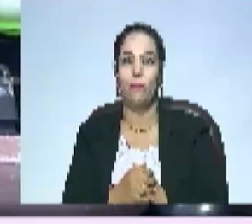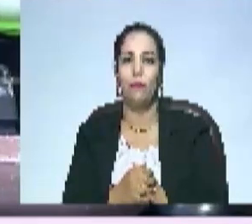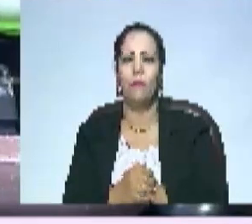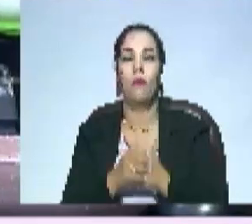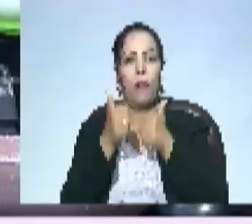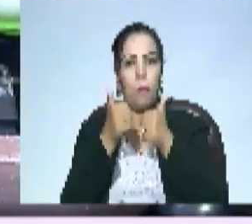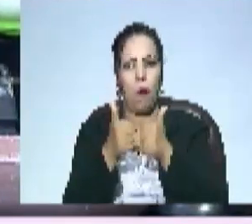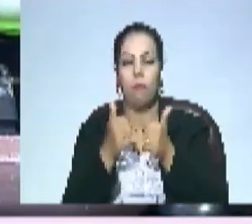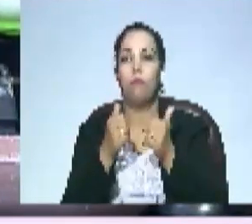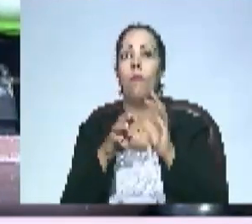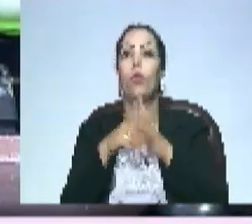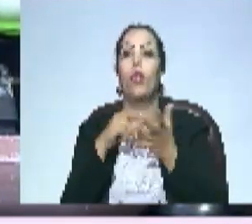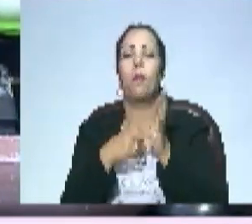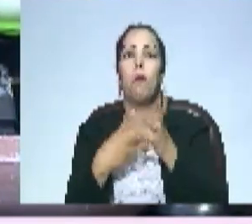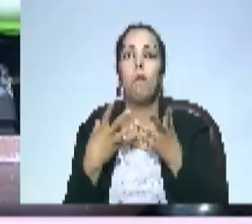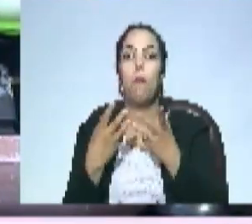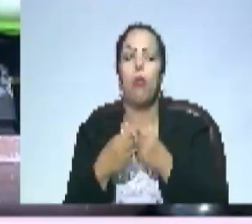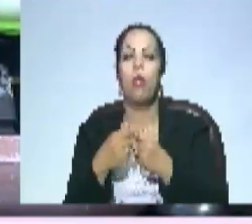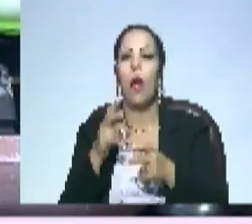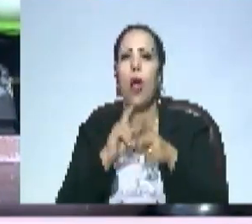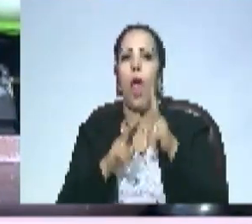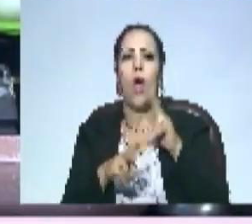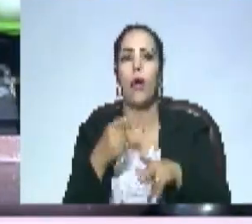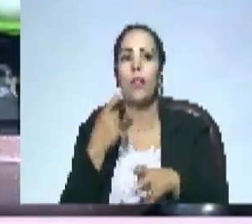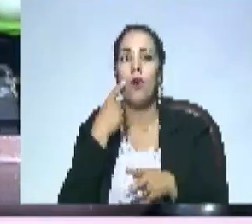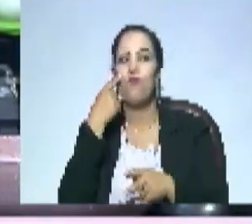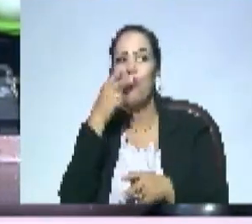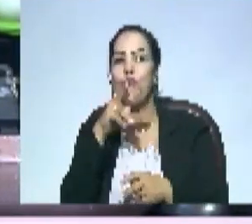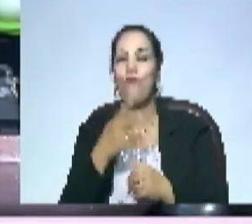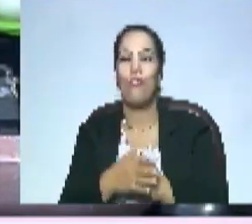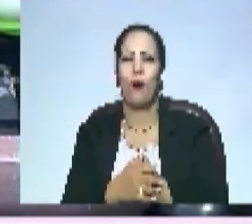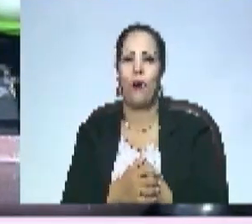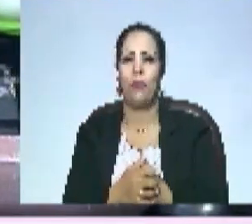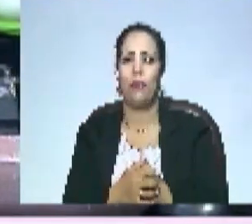تمام هنجيب بقى معانا الحاجات الحلوه